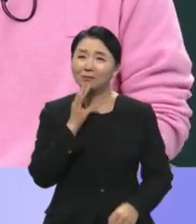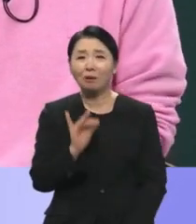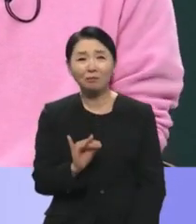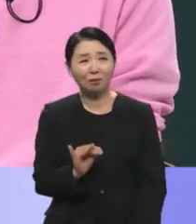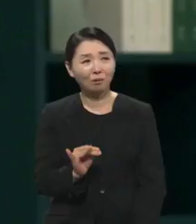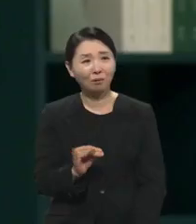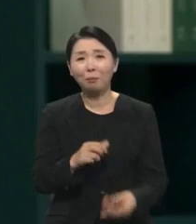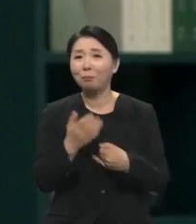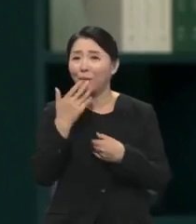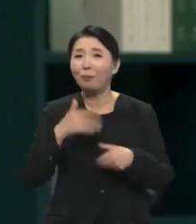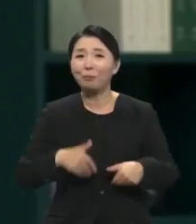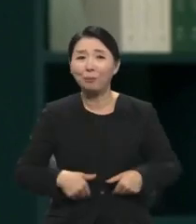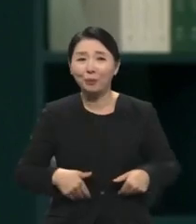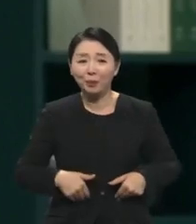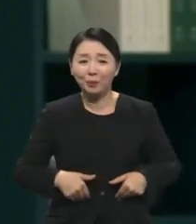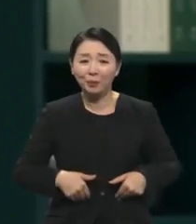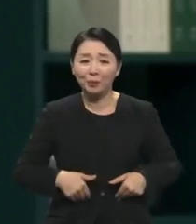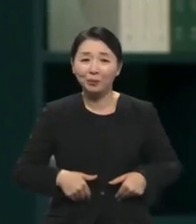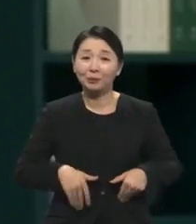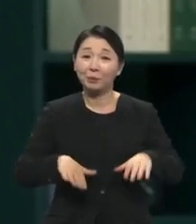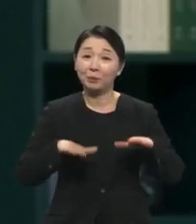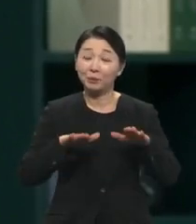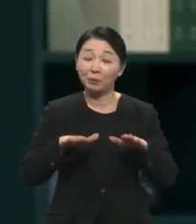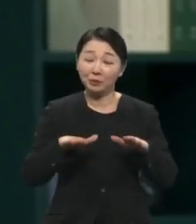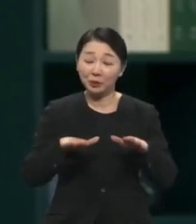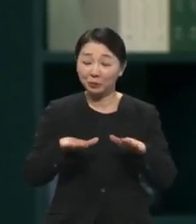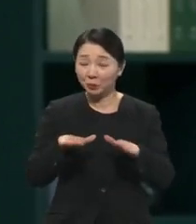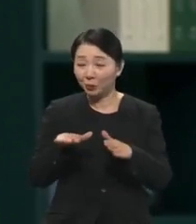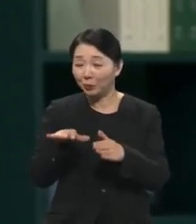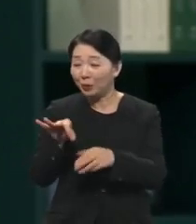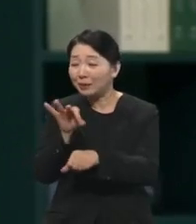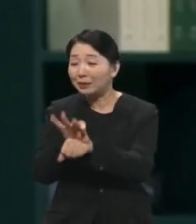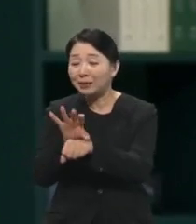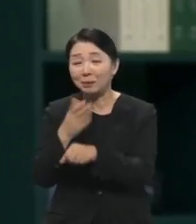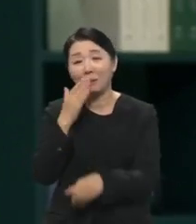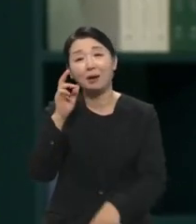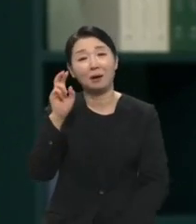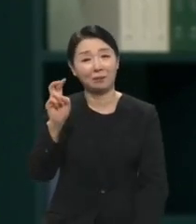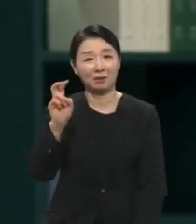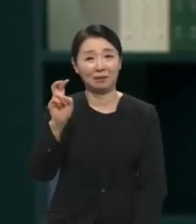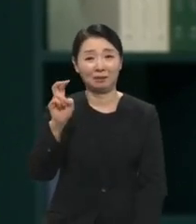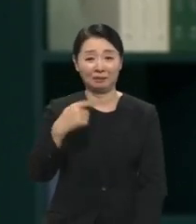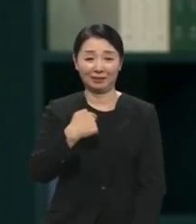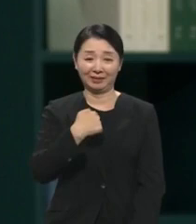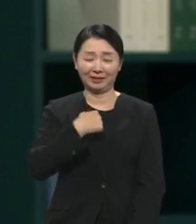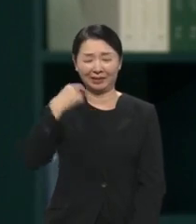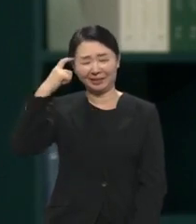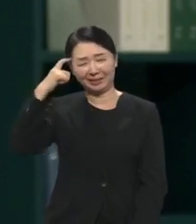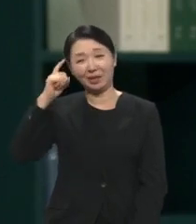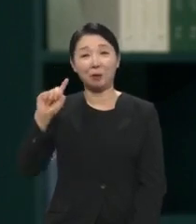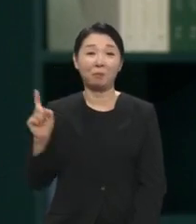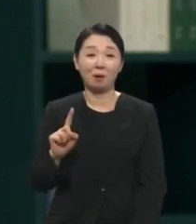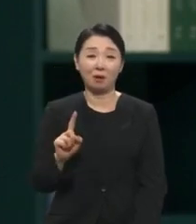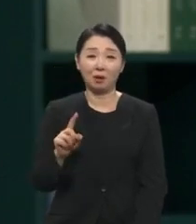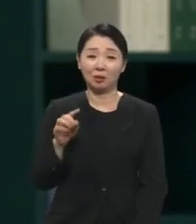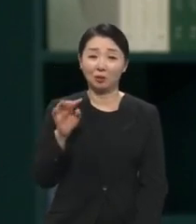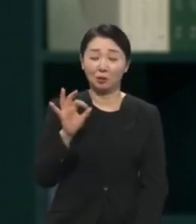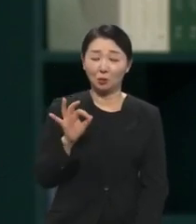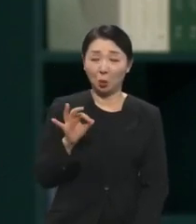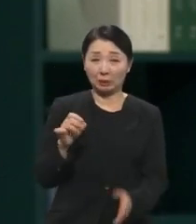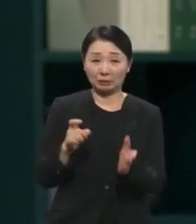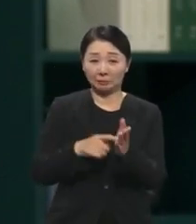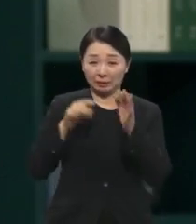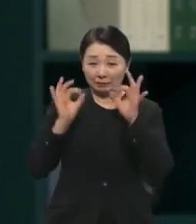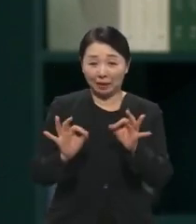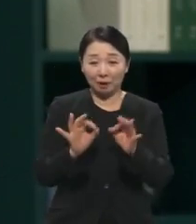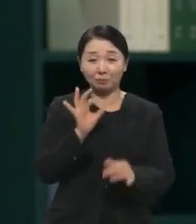뭘 안 먹을 순 없습니다 그래서 이번에도 이제 지갑 여실 분들 많을 텐데 그래서 제가 이제 생각해낸게 가격을 제가 급하게 낮출 순